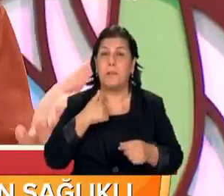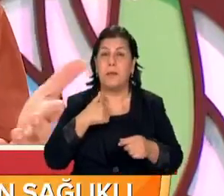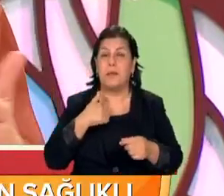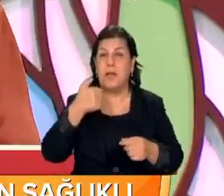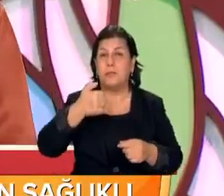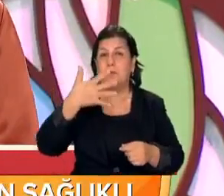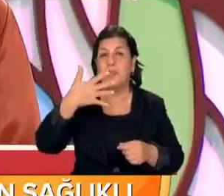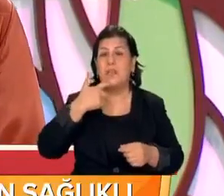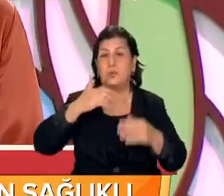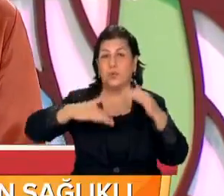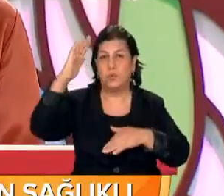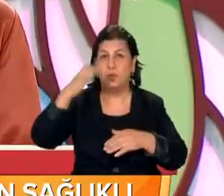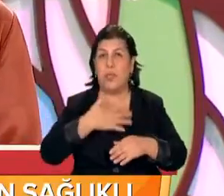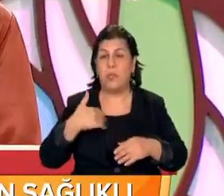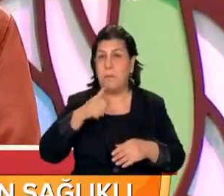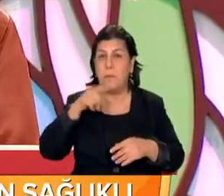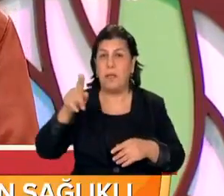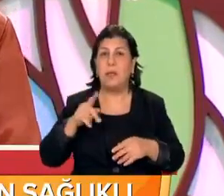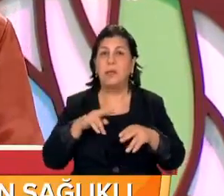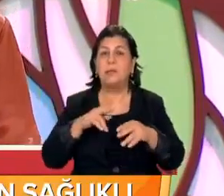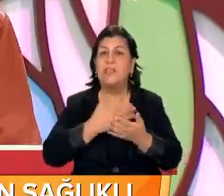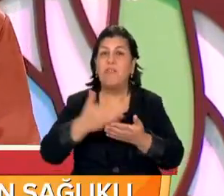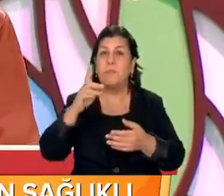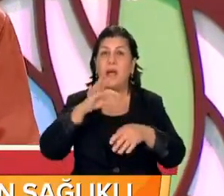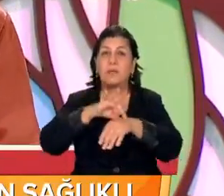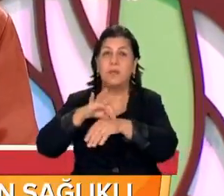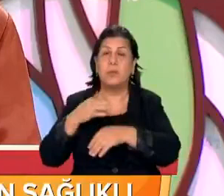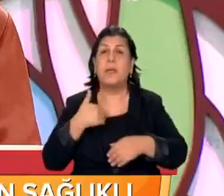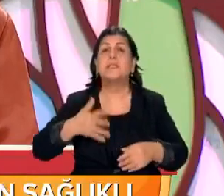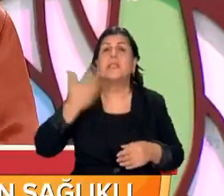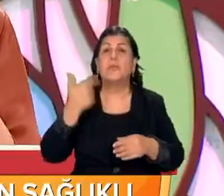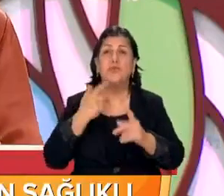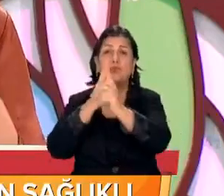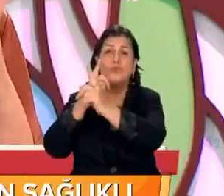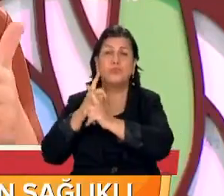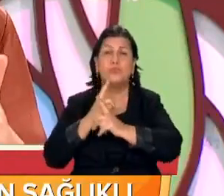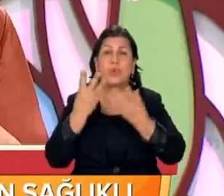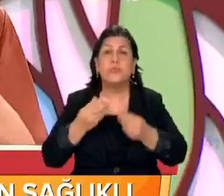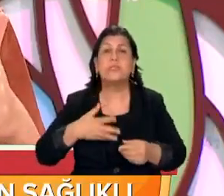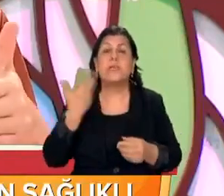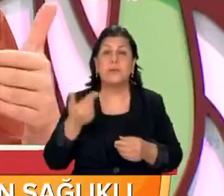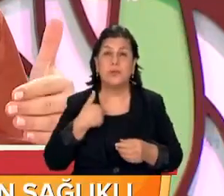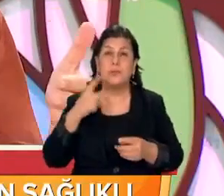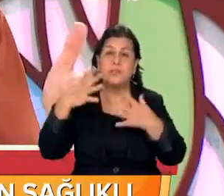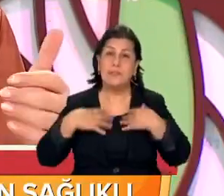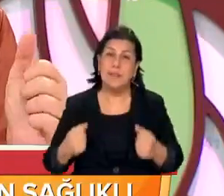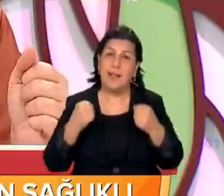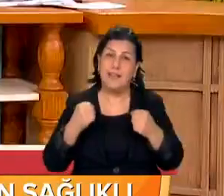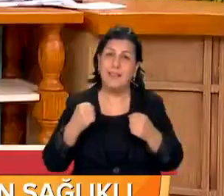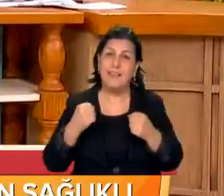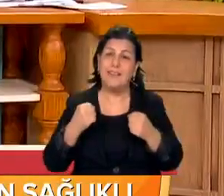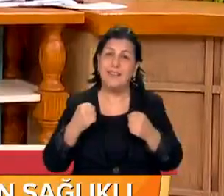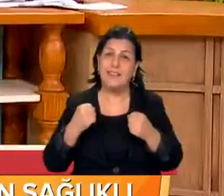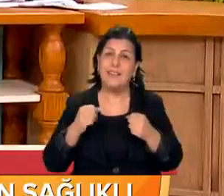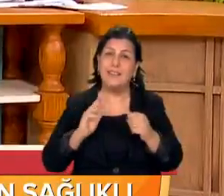hastalıkları var 65 yaş üstü Dolayısıyla istemiyorum ki Herhangi biriyle temasları olsun Şurada İşte bu sürece yanları sağlıklı bir şekilde